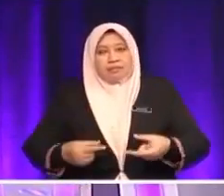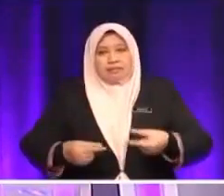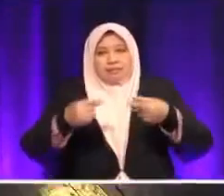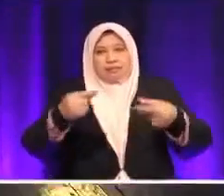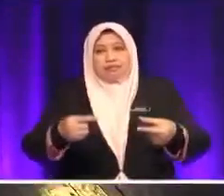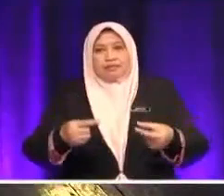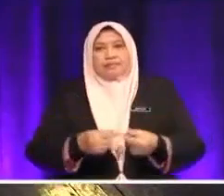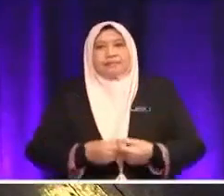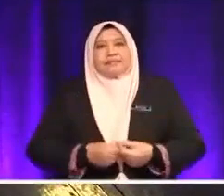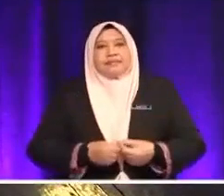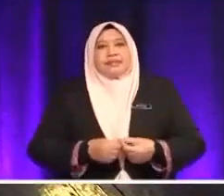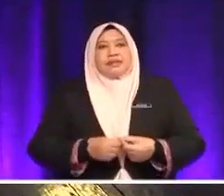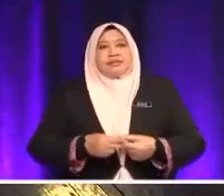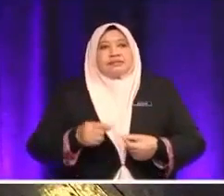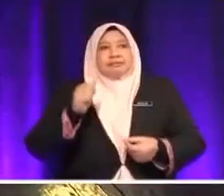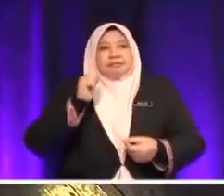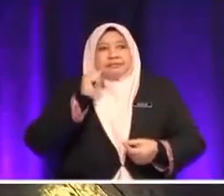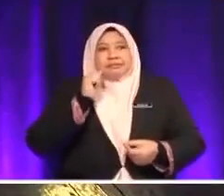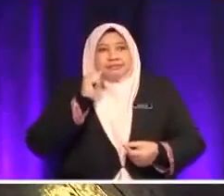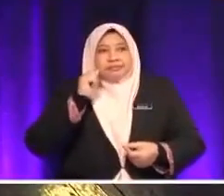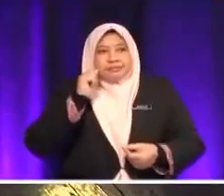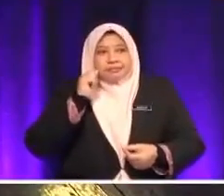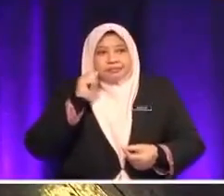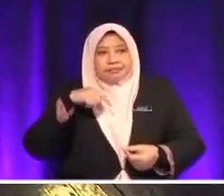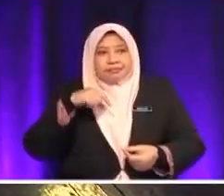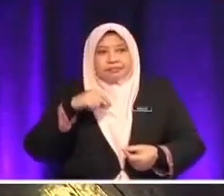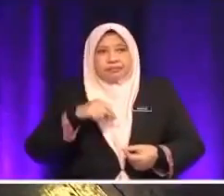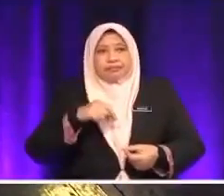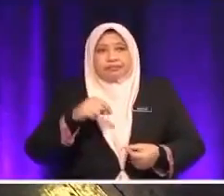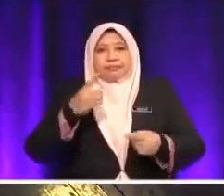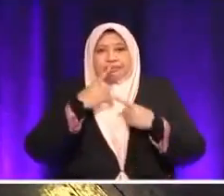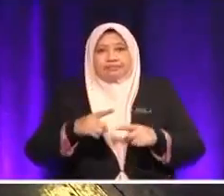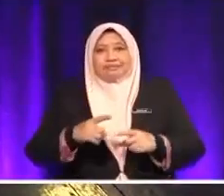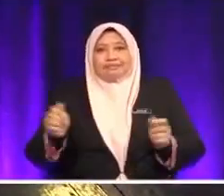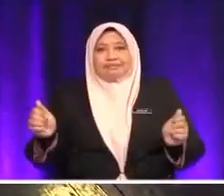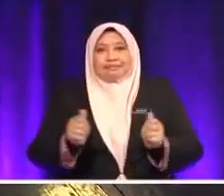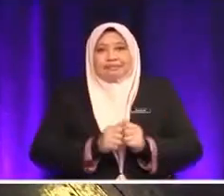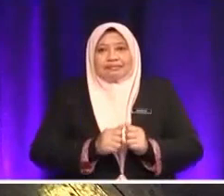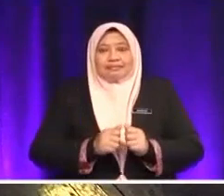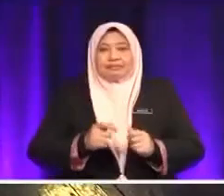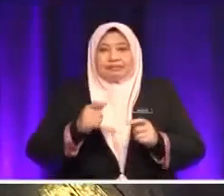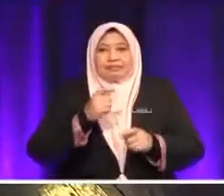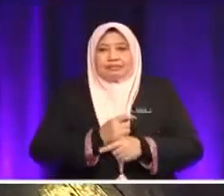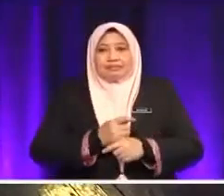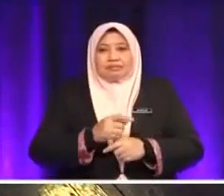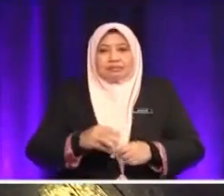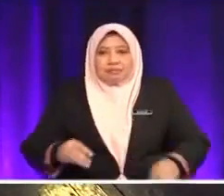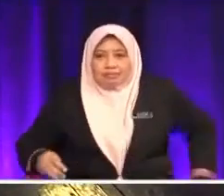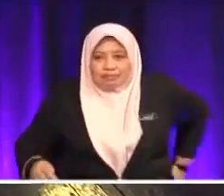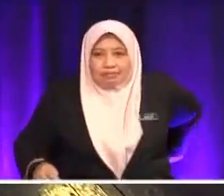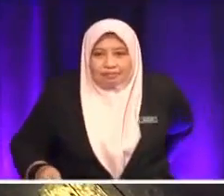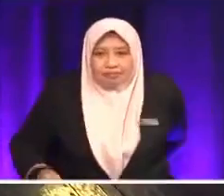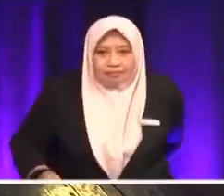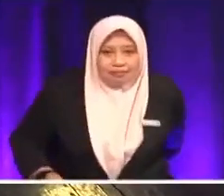tadi yang pertama Aqila ada Jawa lebih cepat laju bukan tak betul ya lain semua betul tapi Aqila laju sikit jadi